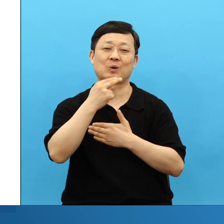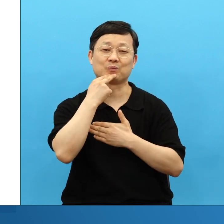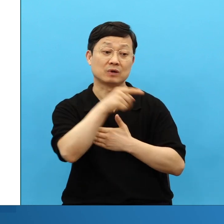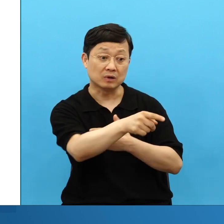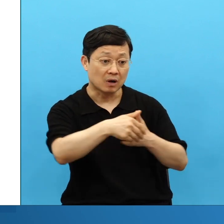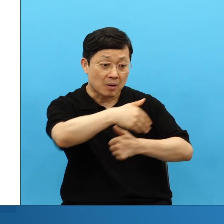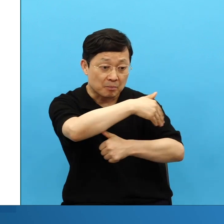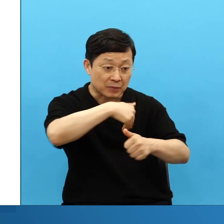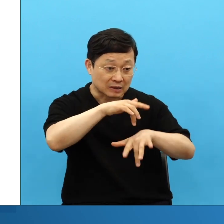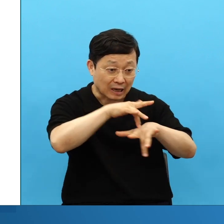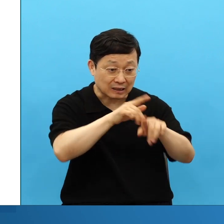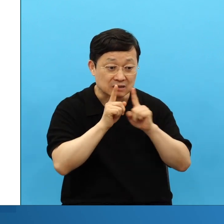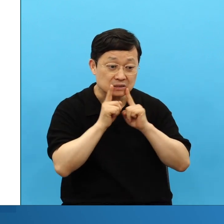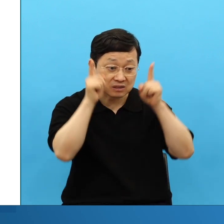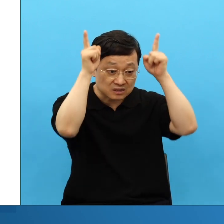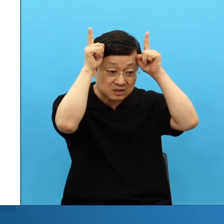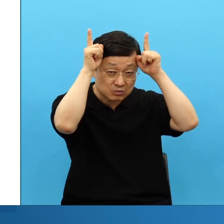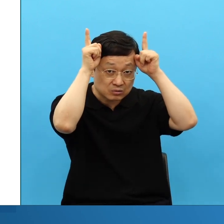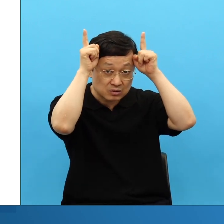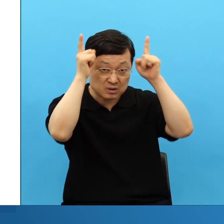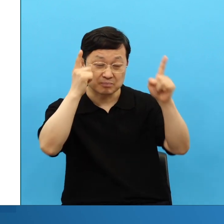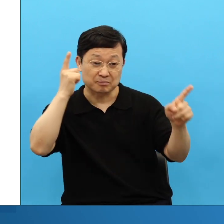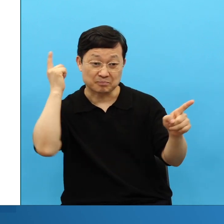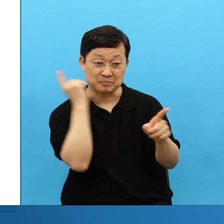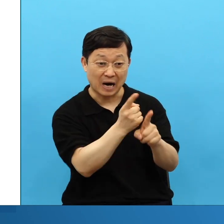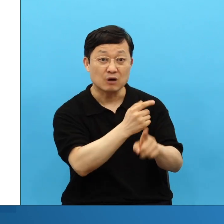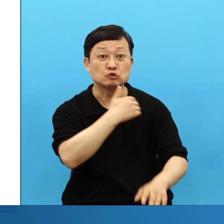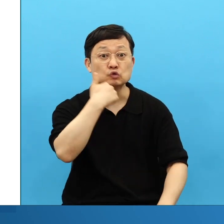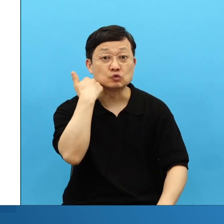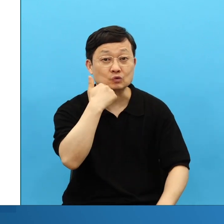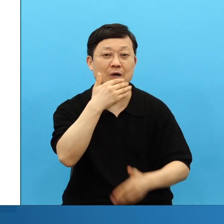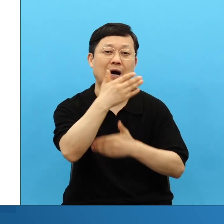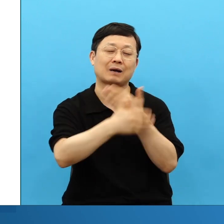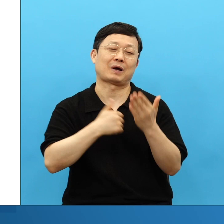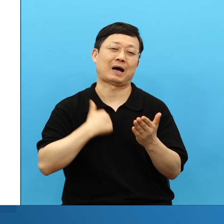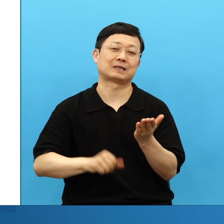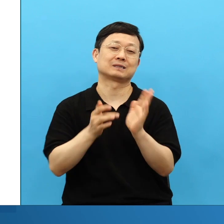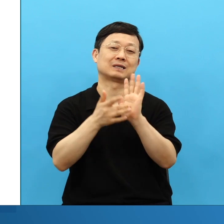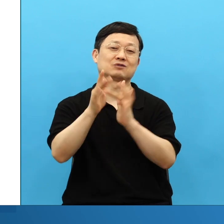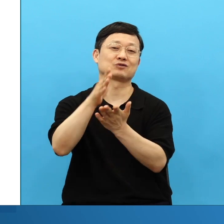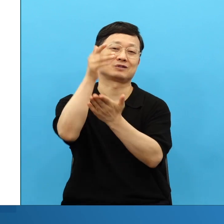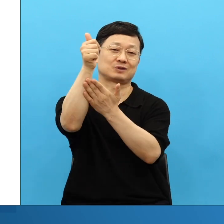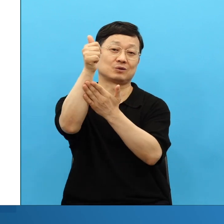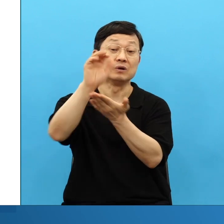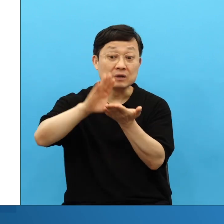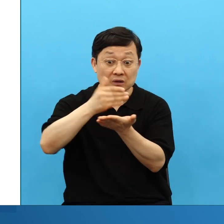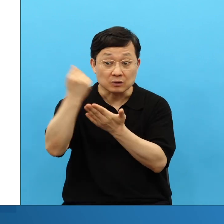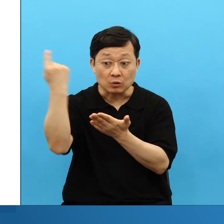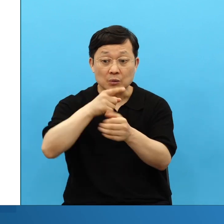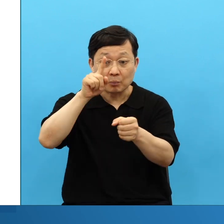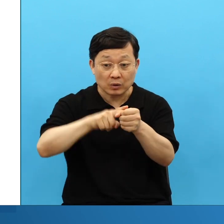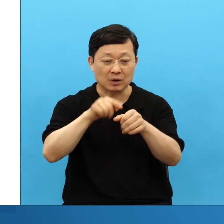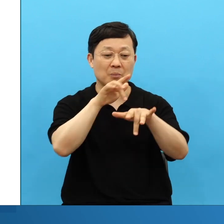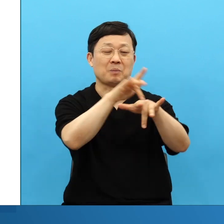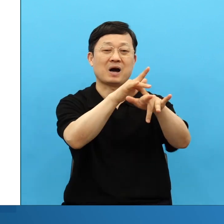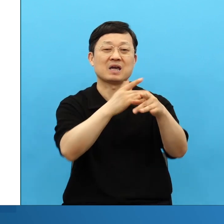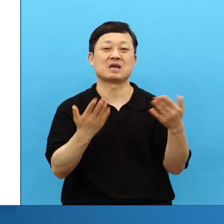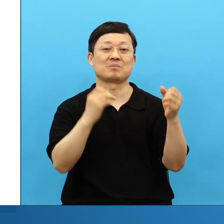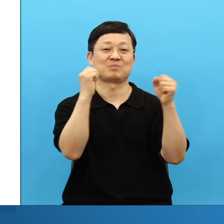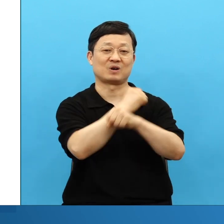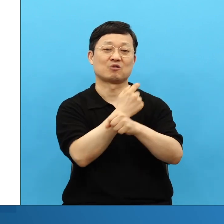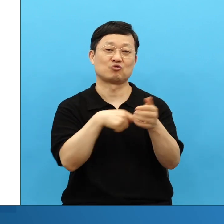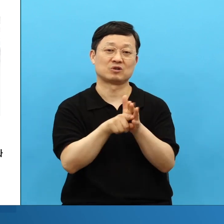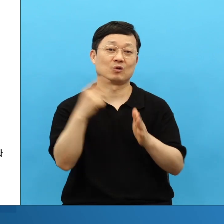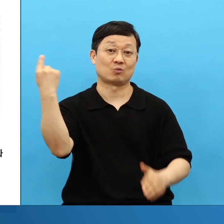배경이고 사탄이에요. 이걸 이길 수 있는 분은 하나님의 아들이 나타나신 것은 마귀의 일을 멸하려 하십니다. 여러분은 답이 있는